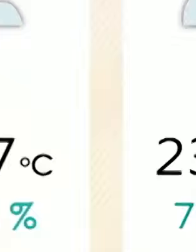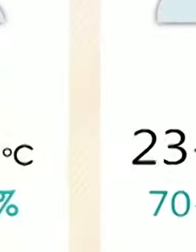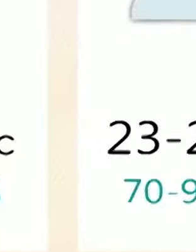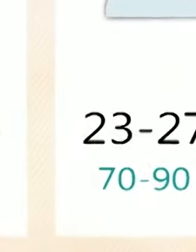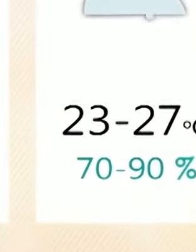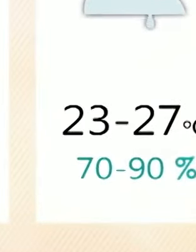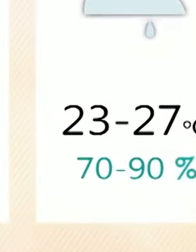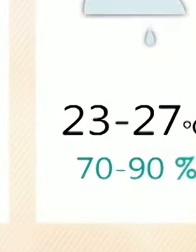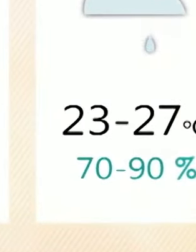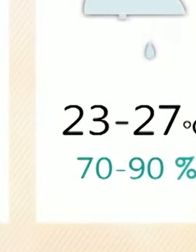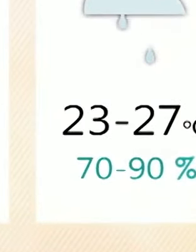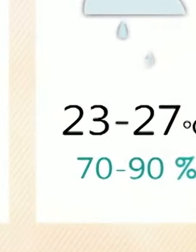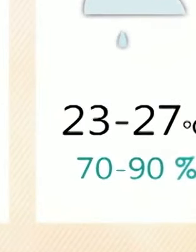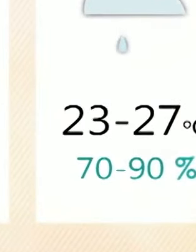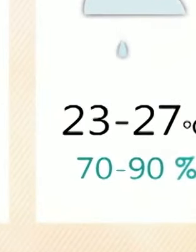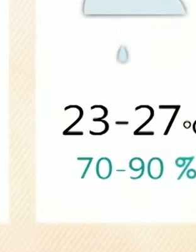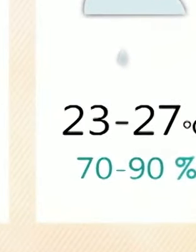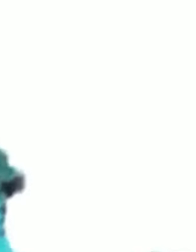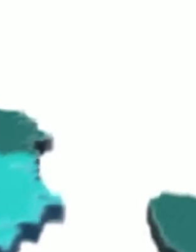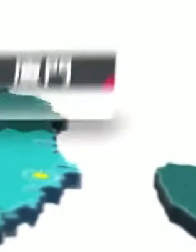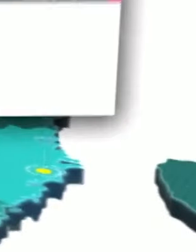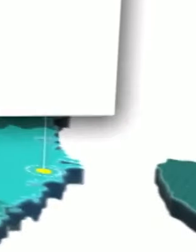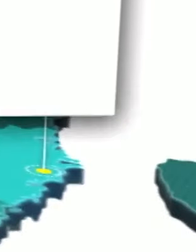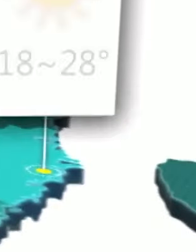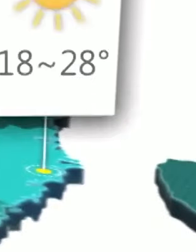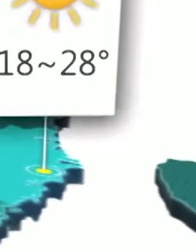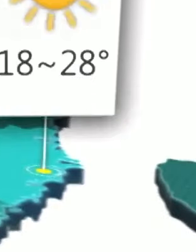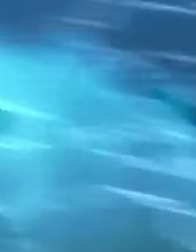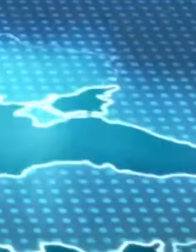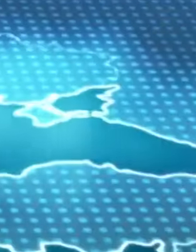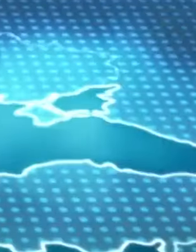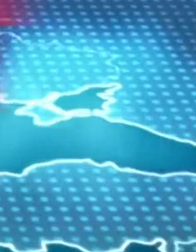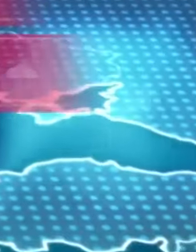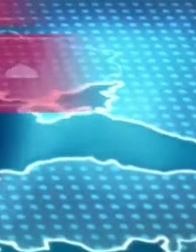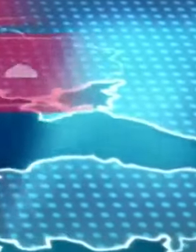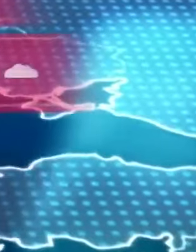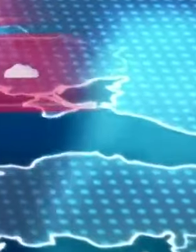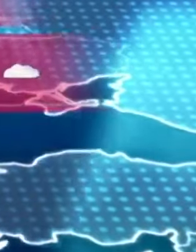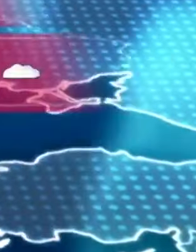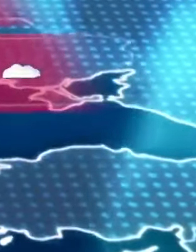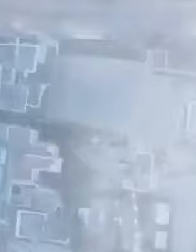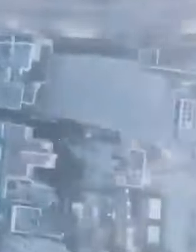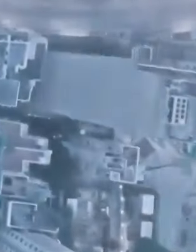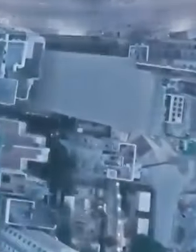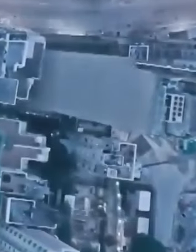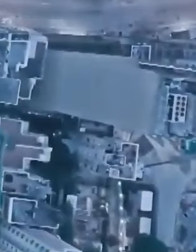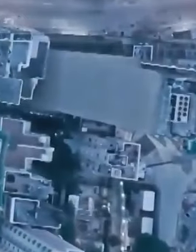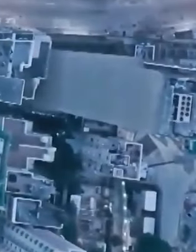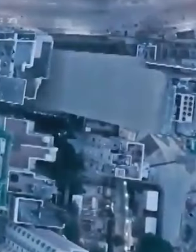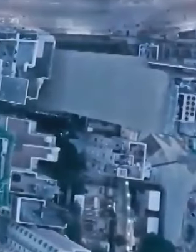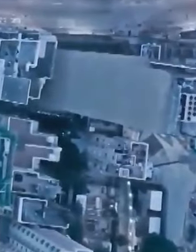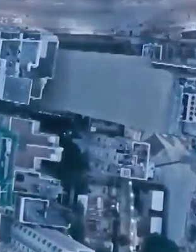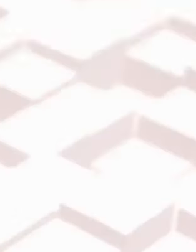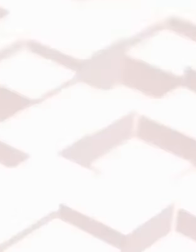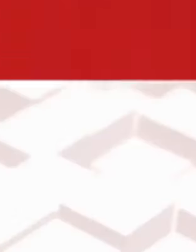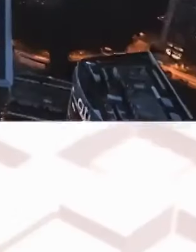都会一一话你知。 初时离岸风势清劲，桂林有睇下世界各大城市的天气。 香港电台天